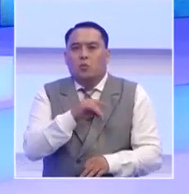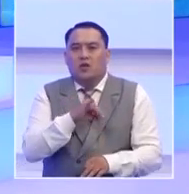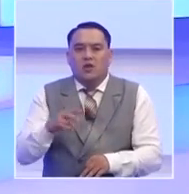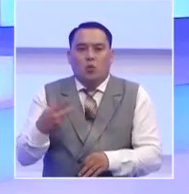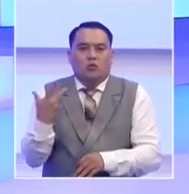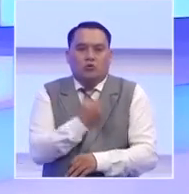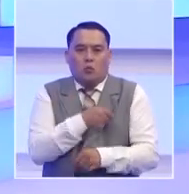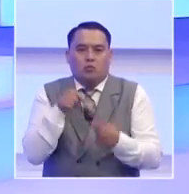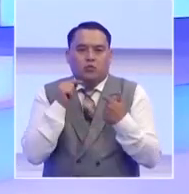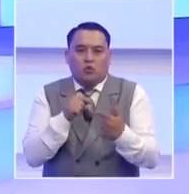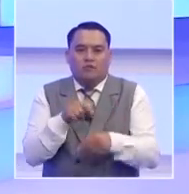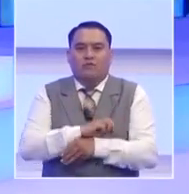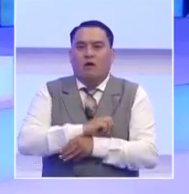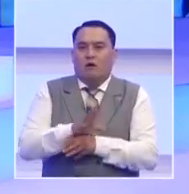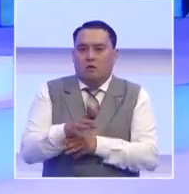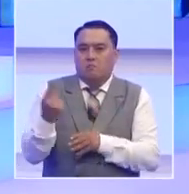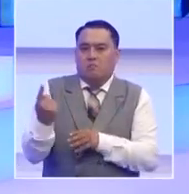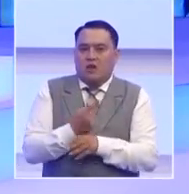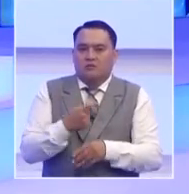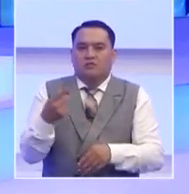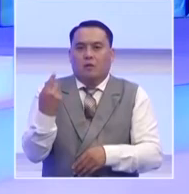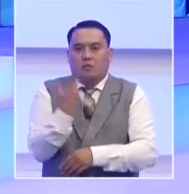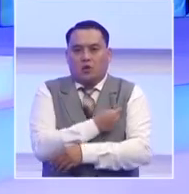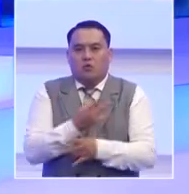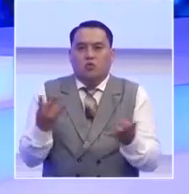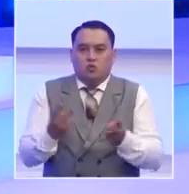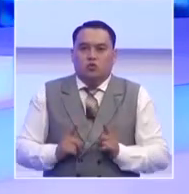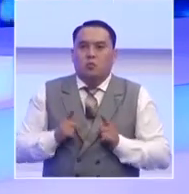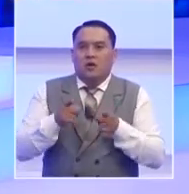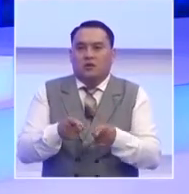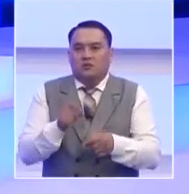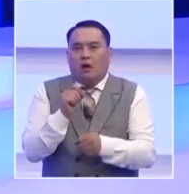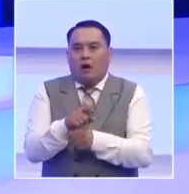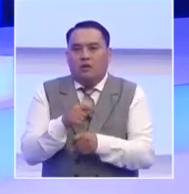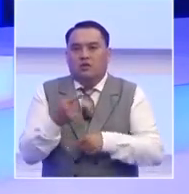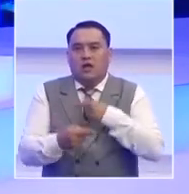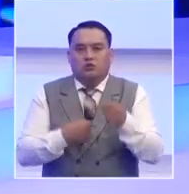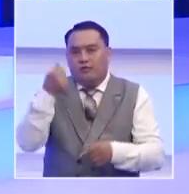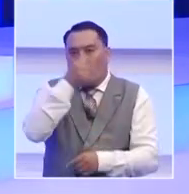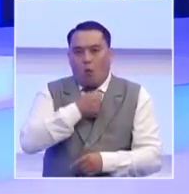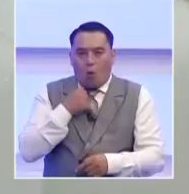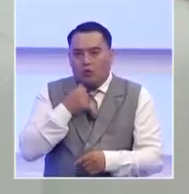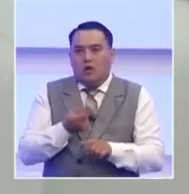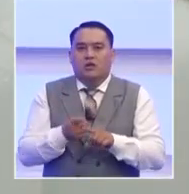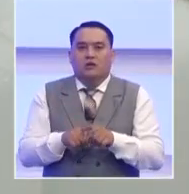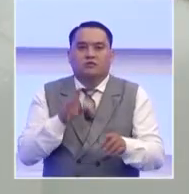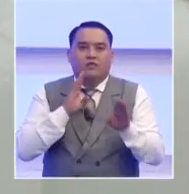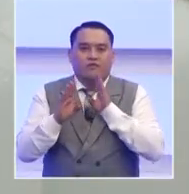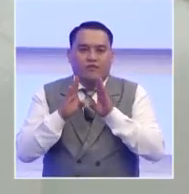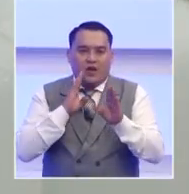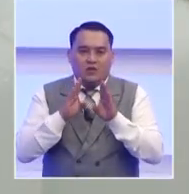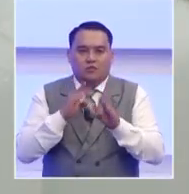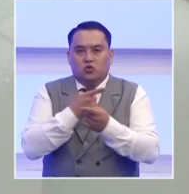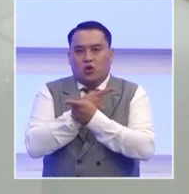от коронавируса. Первые партии препаратов должны поступить заказчикам до конца нынешнего года. Об этом на своей странице в